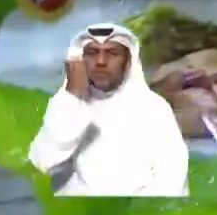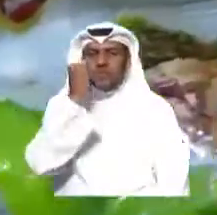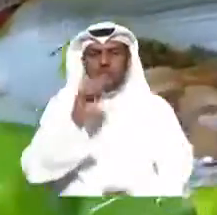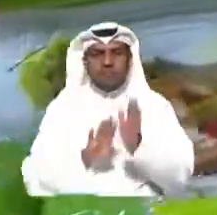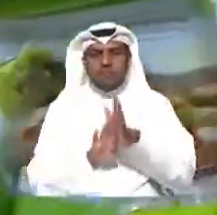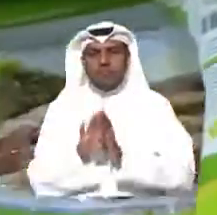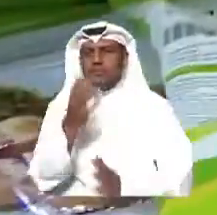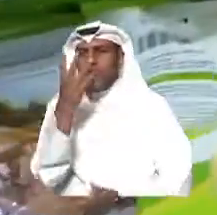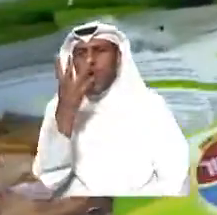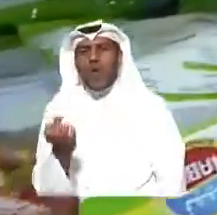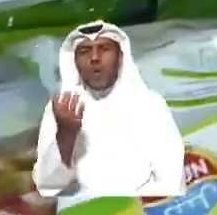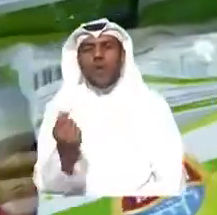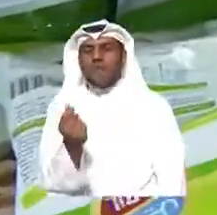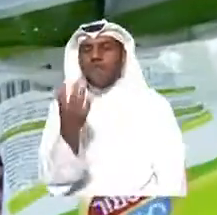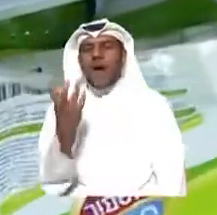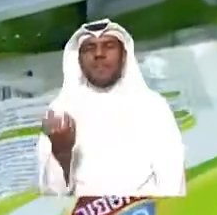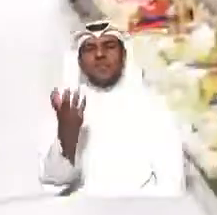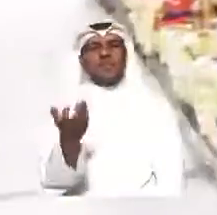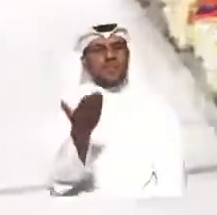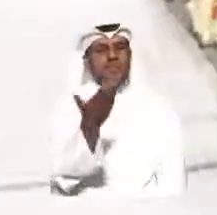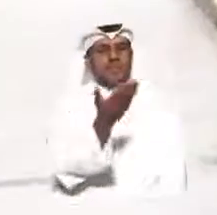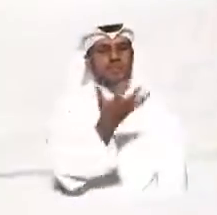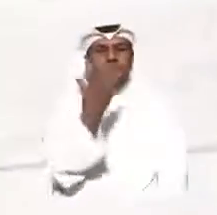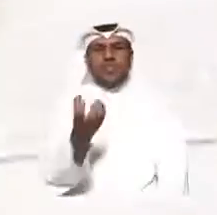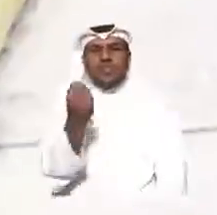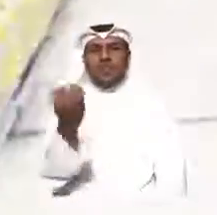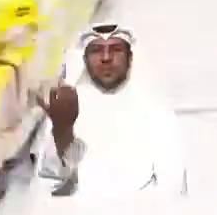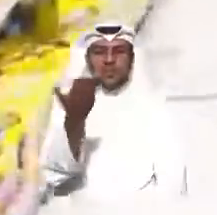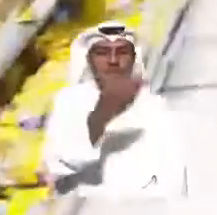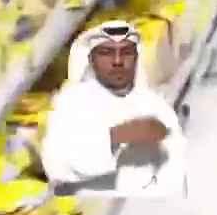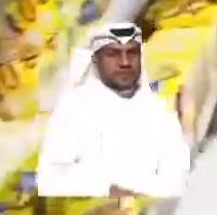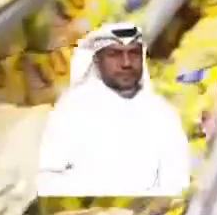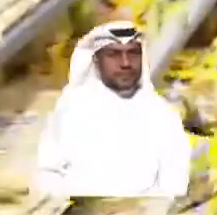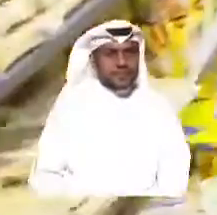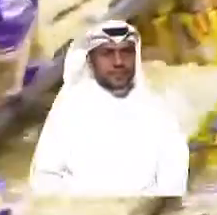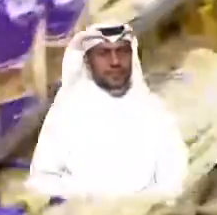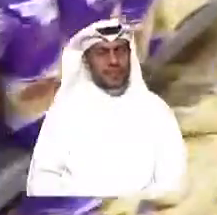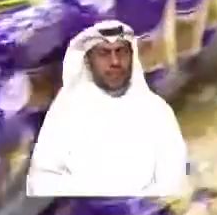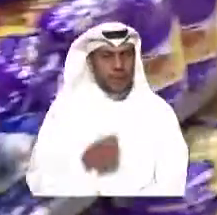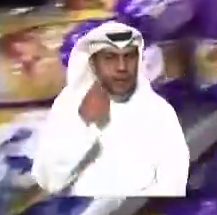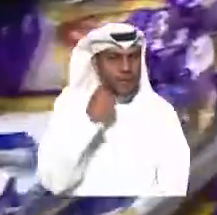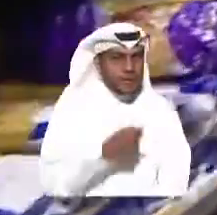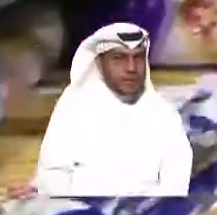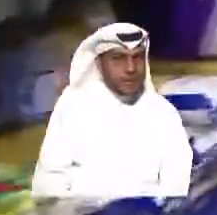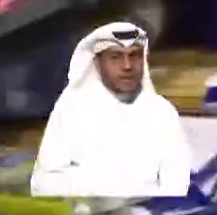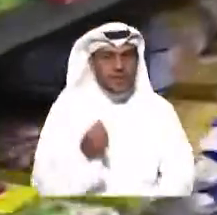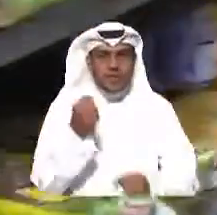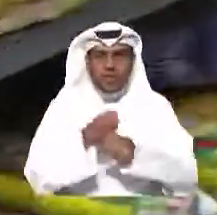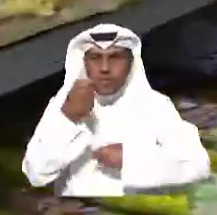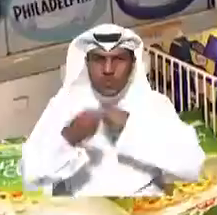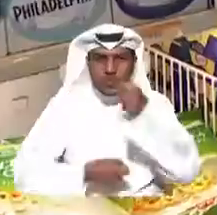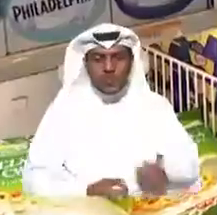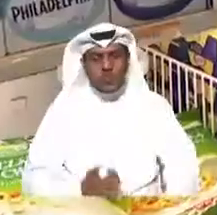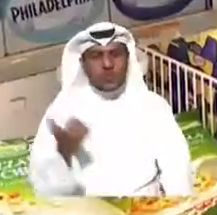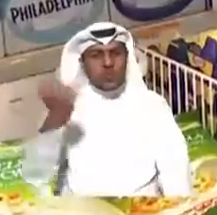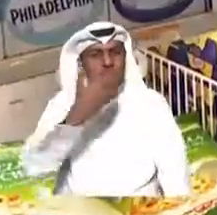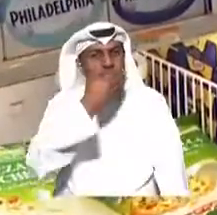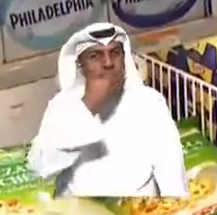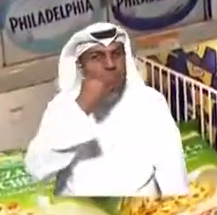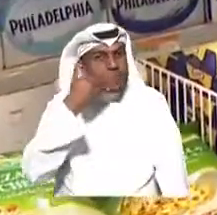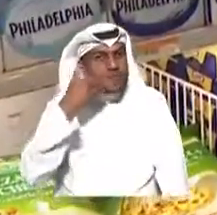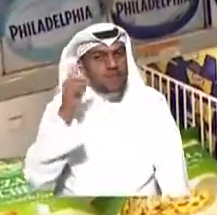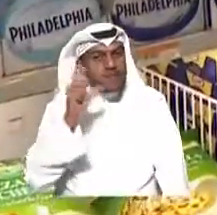بالعروض الخاصة لمساهمينها. الجمعيات التعاونية تدشن مرحلة جديدة خلال شهر رمضان